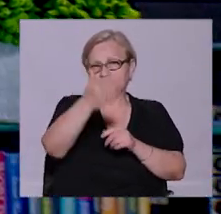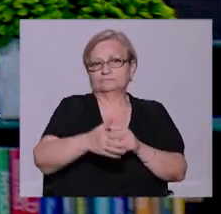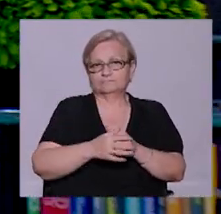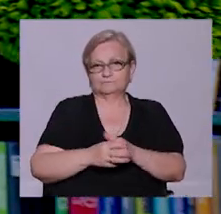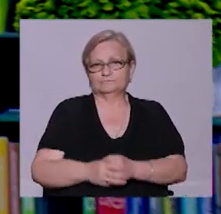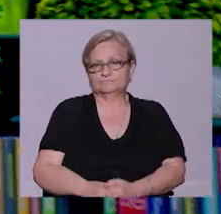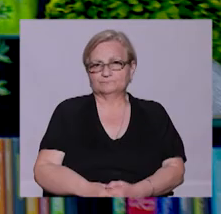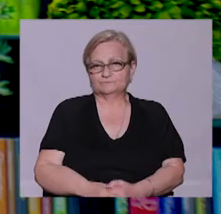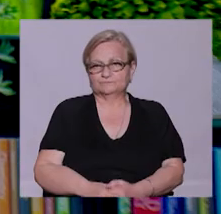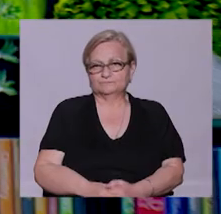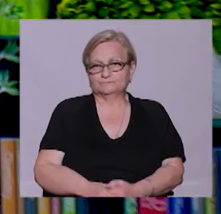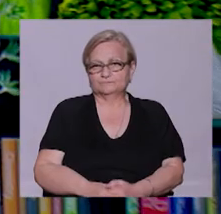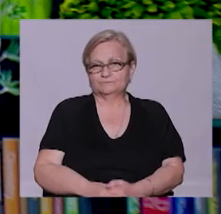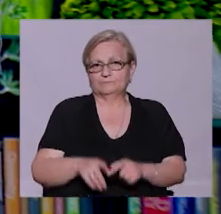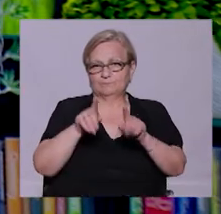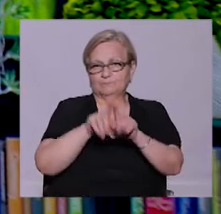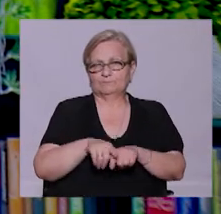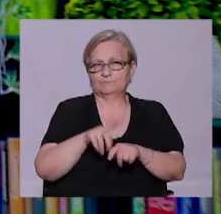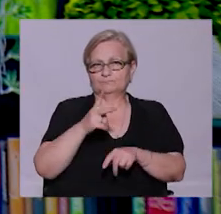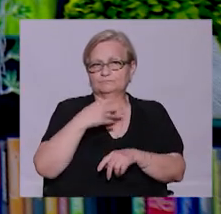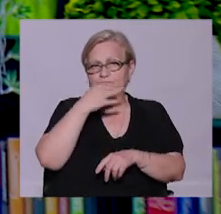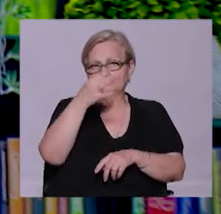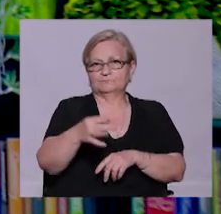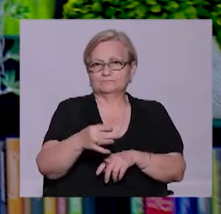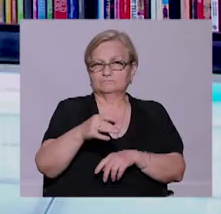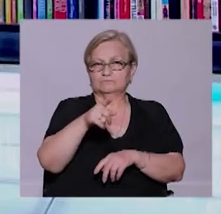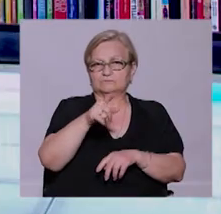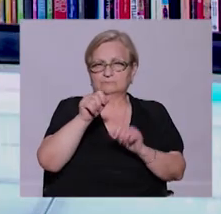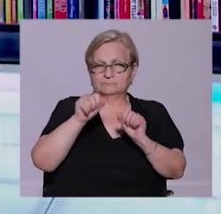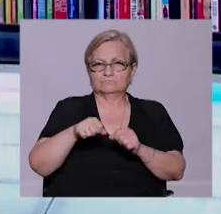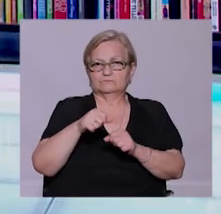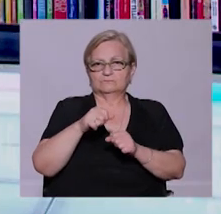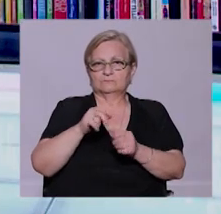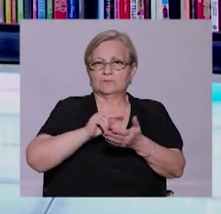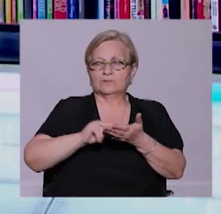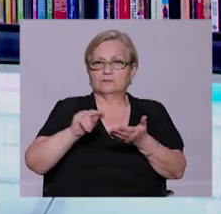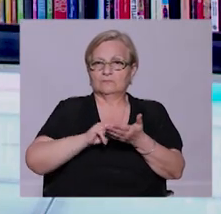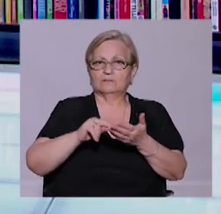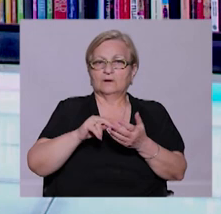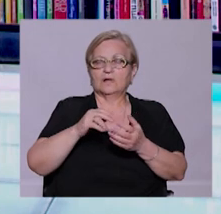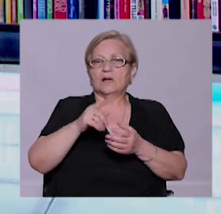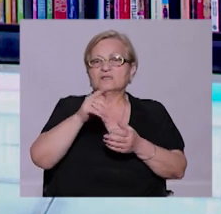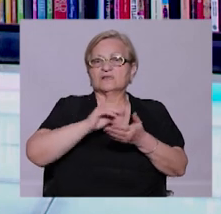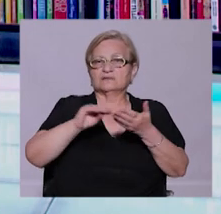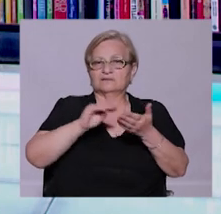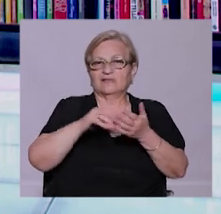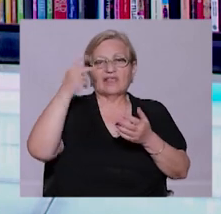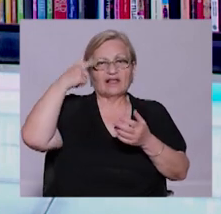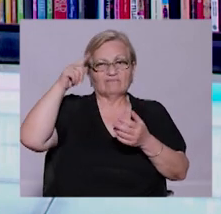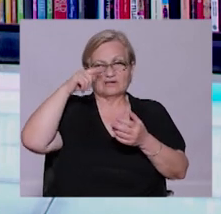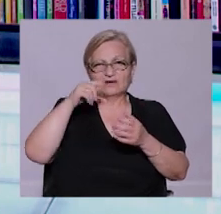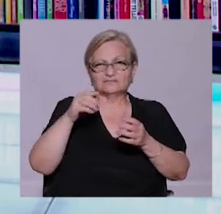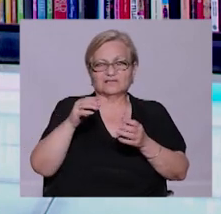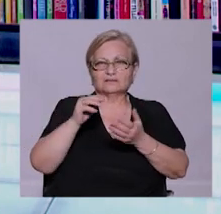მისი დამსახურება. და აქვე უნდა ითქვას, რომ მან შექმნა იგავ არაკთა კრებული სიბრძნე სიცრუისა, სადაც